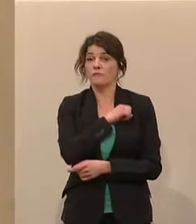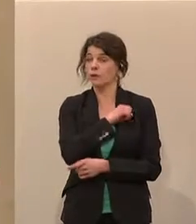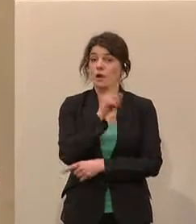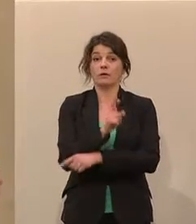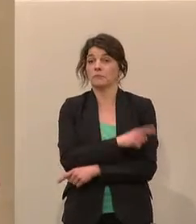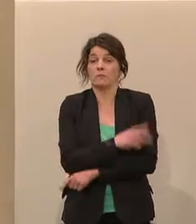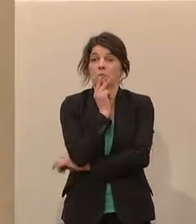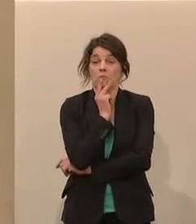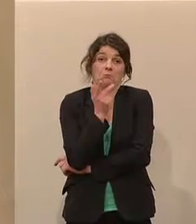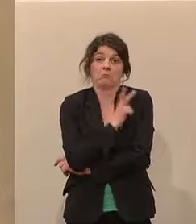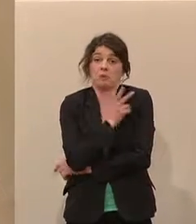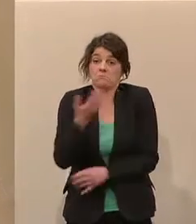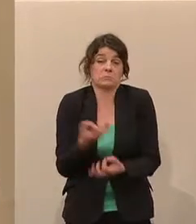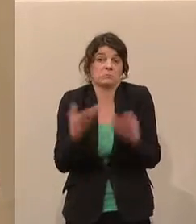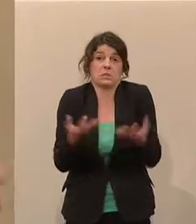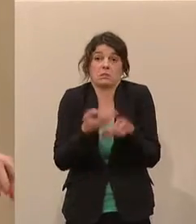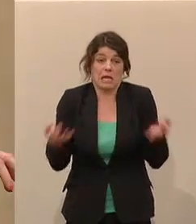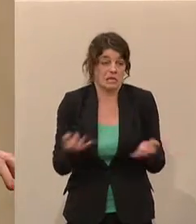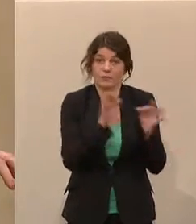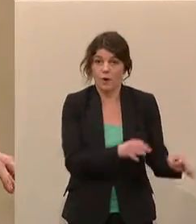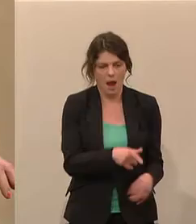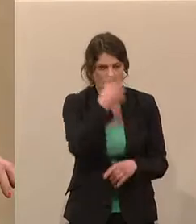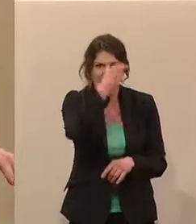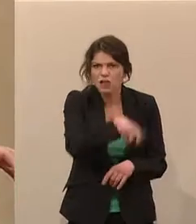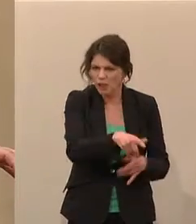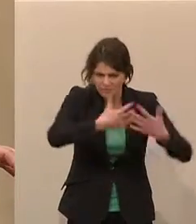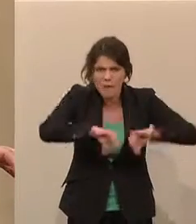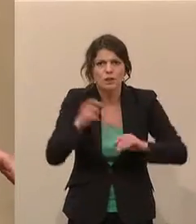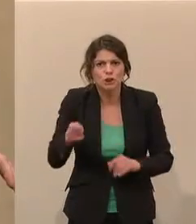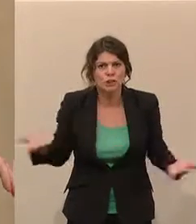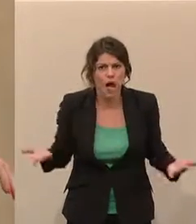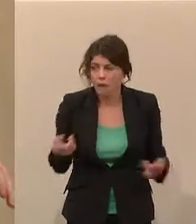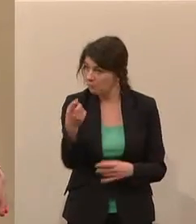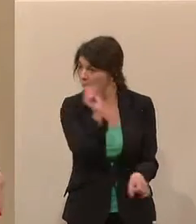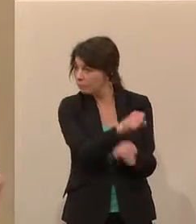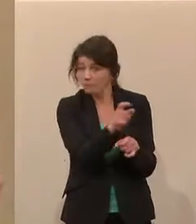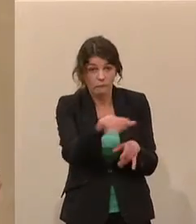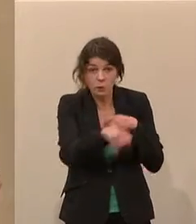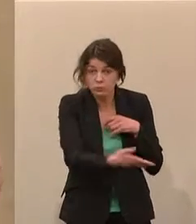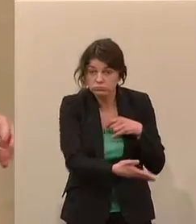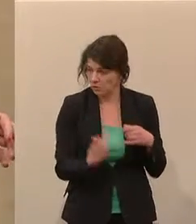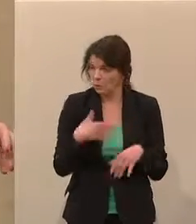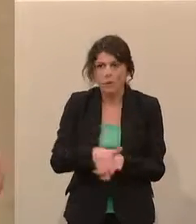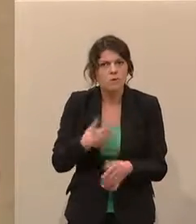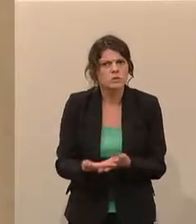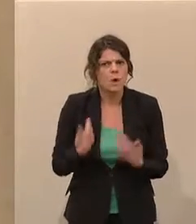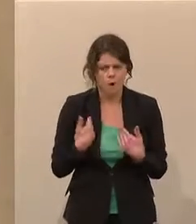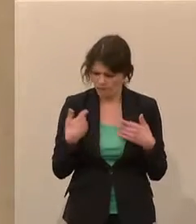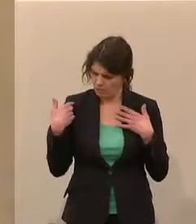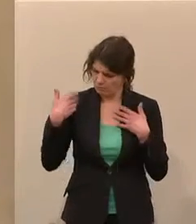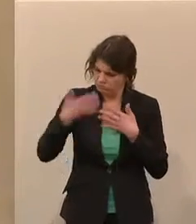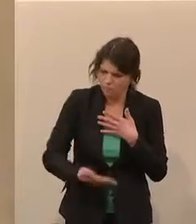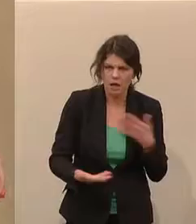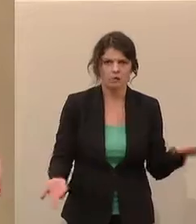durch die Finger. Ja, die Menschen, ihre Familien, Schicksale sind ihnen irgendwie egal, so scheint es mir, weil am Ende des Tages